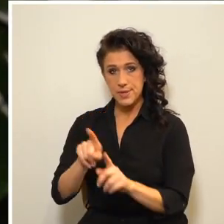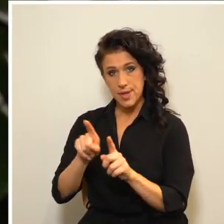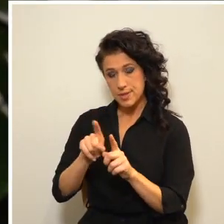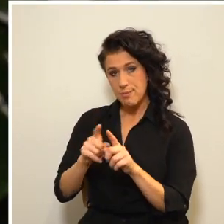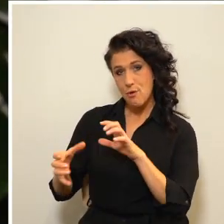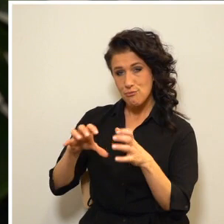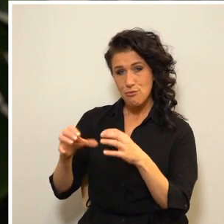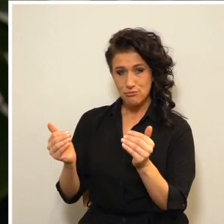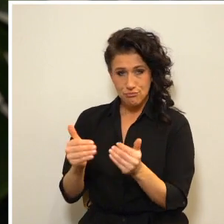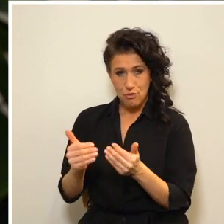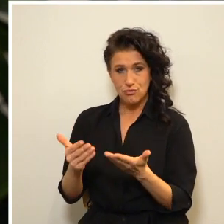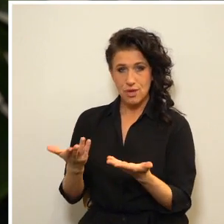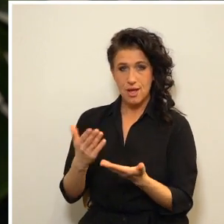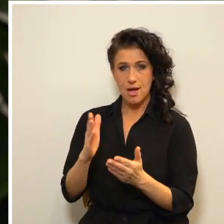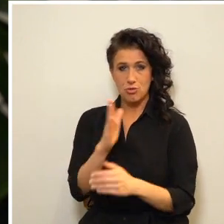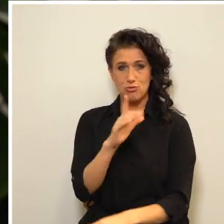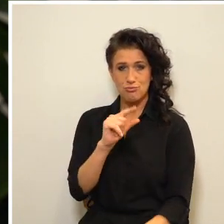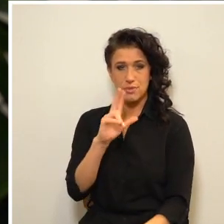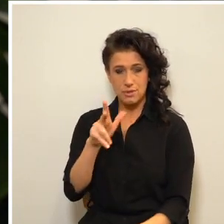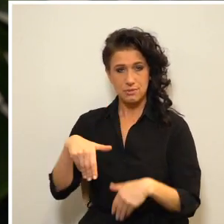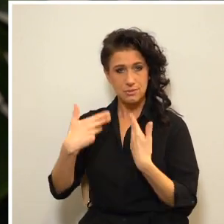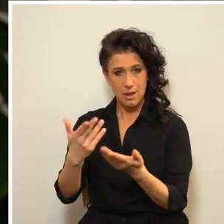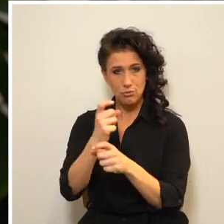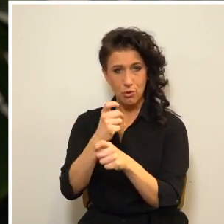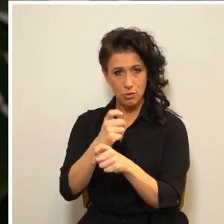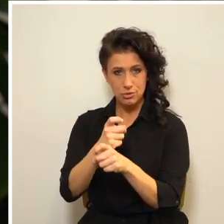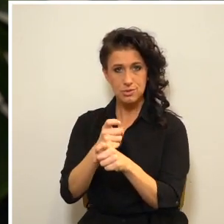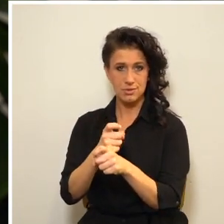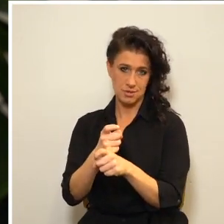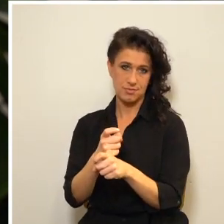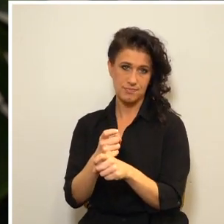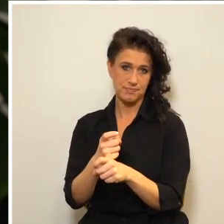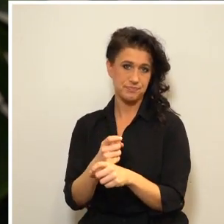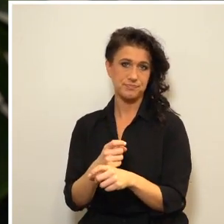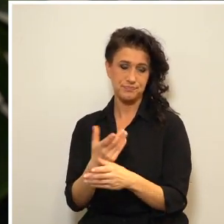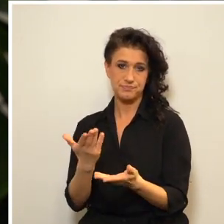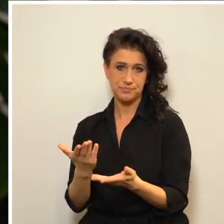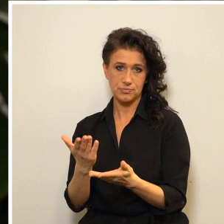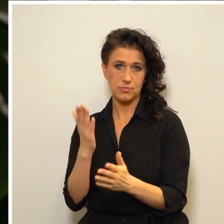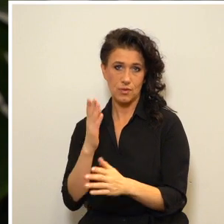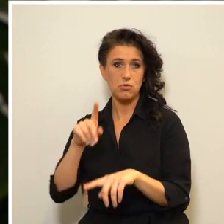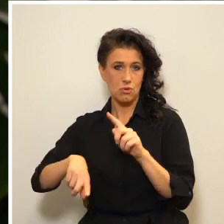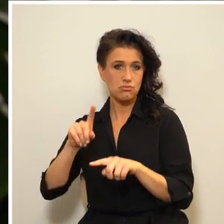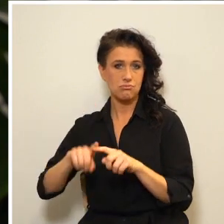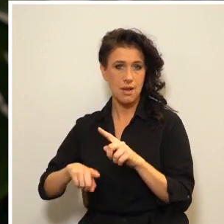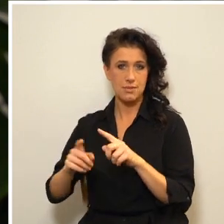w sposób nienaruszający do końca w taki sposób drastyczny jak jak